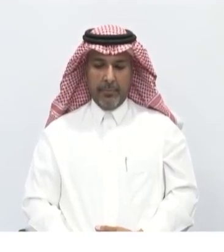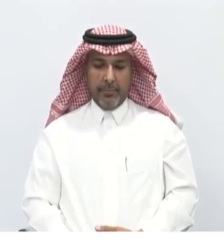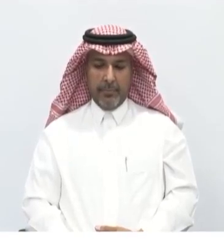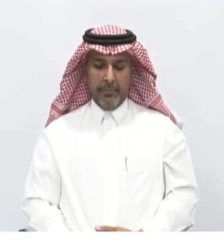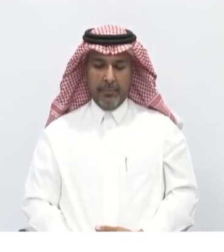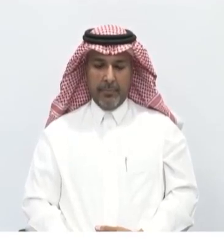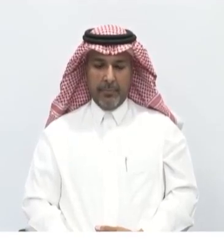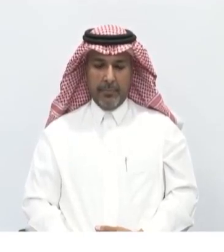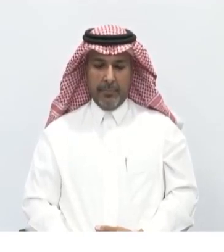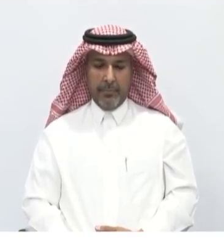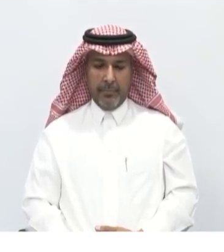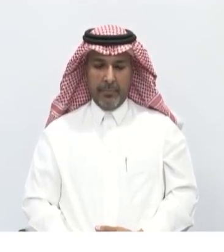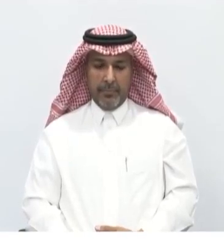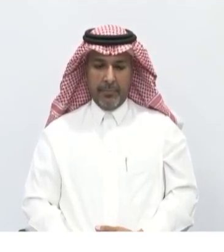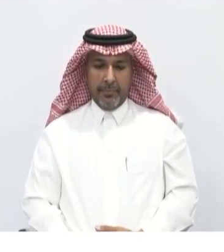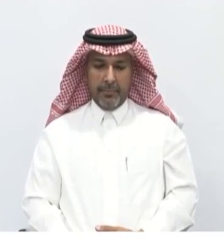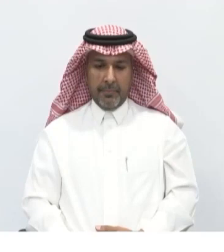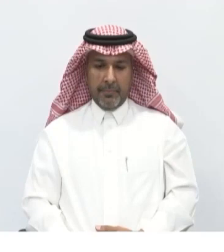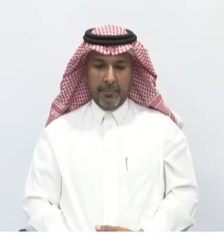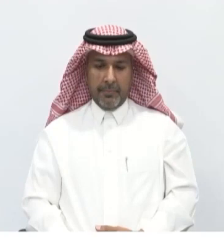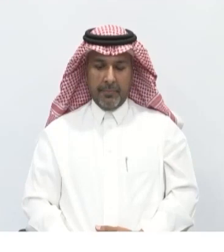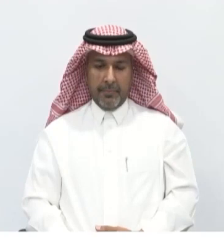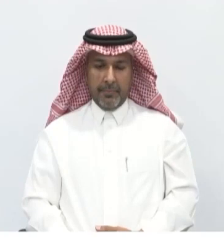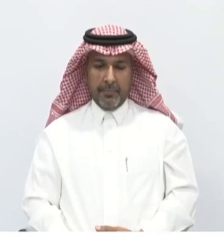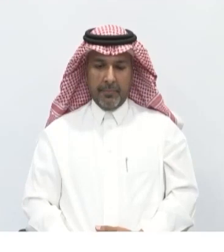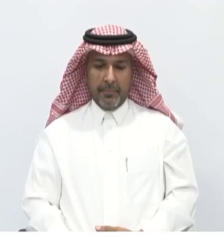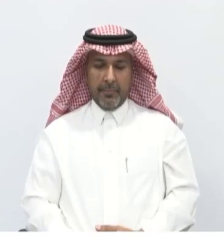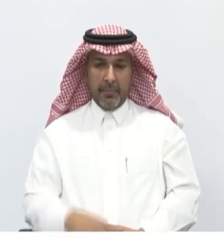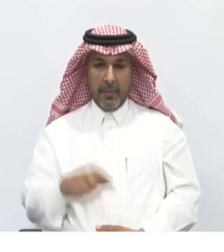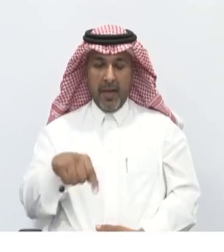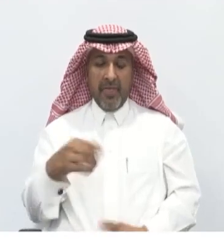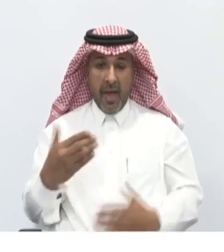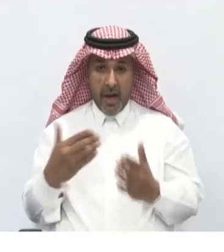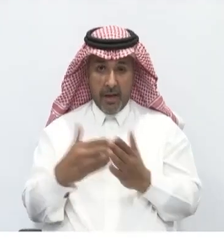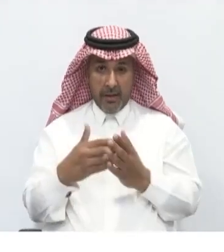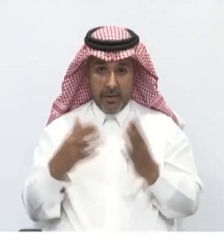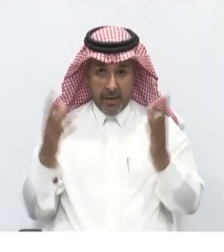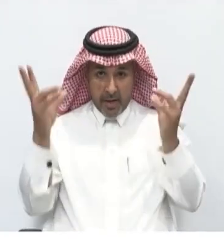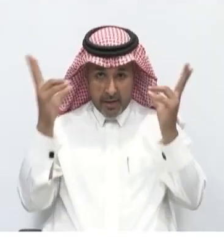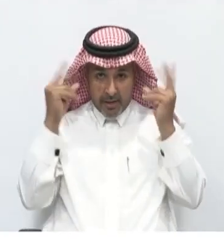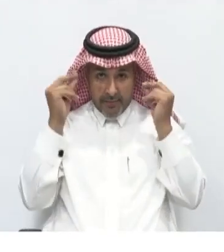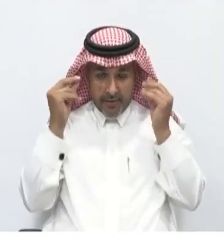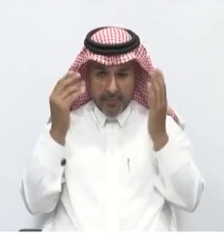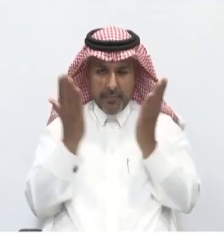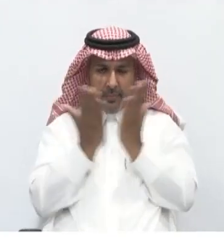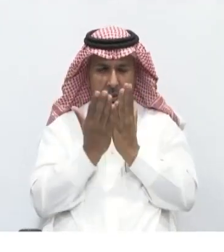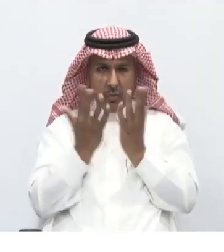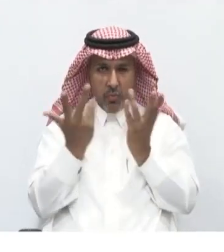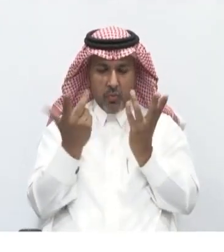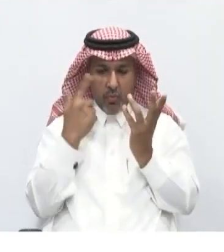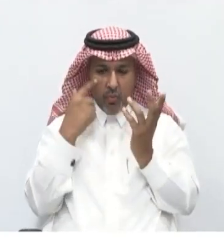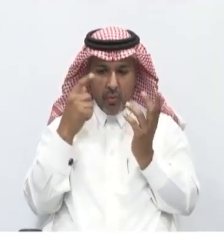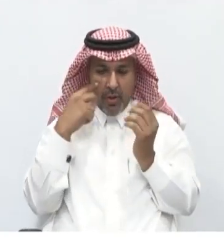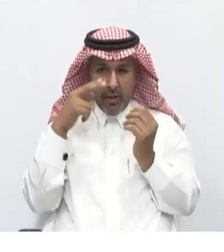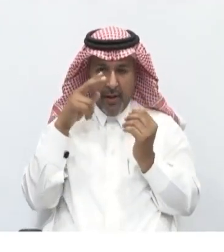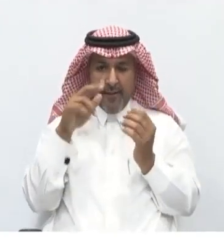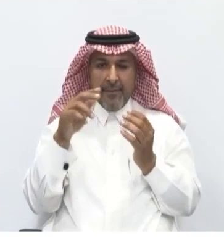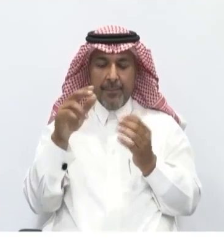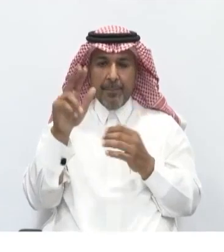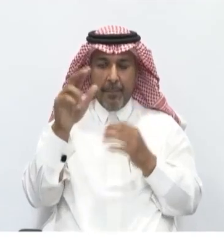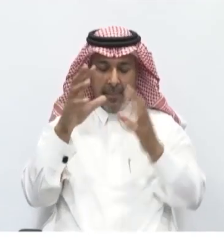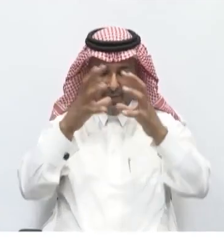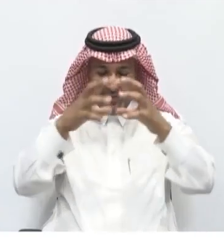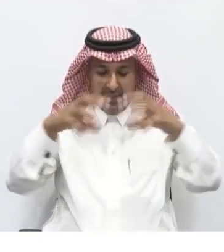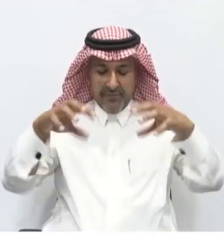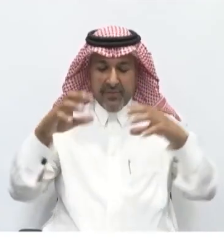بالتغيير في الاخر الخلاصه تفسر المعادله الكيميائيه الموزونه على تفسر